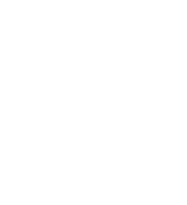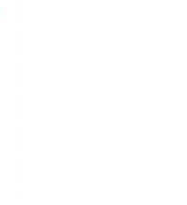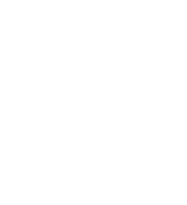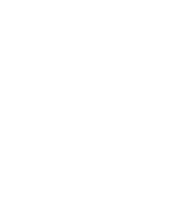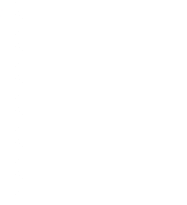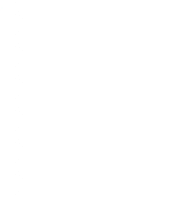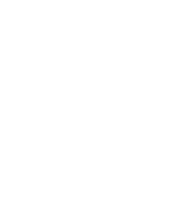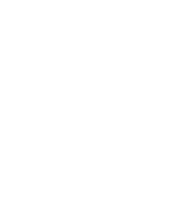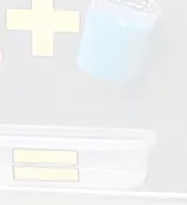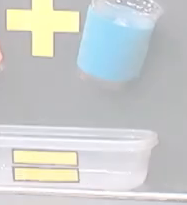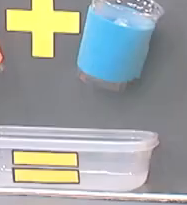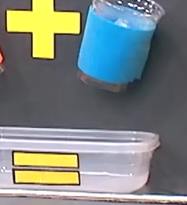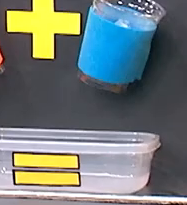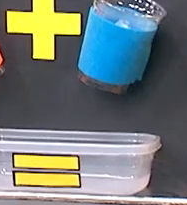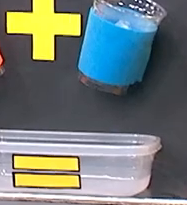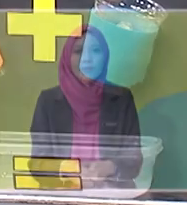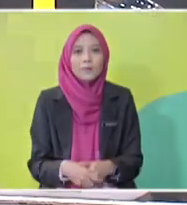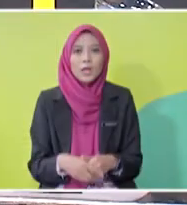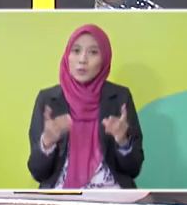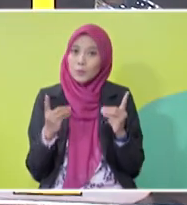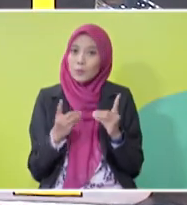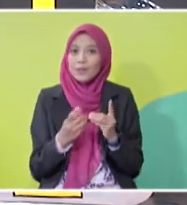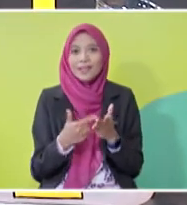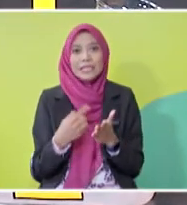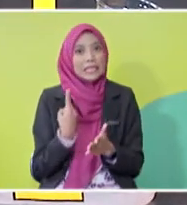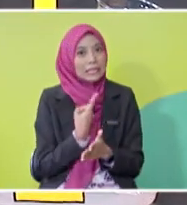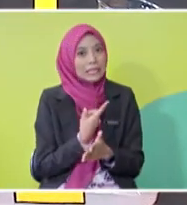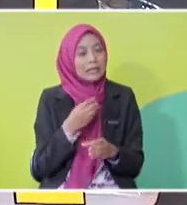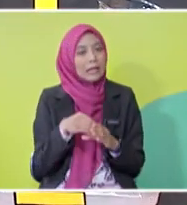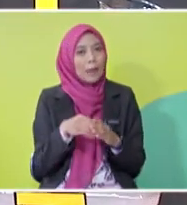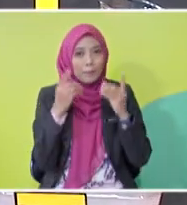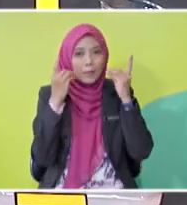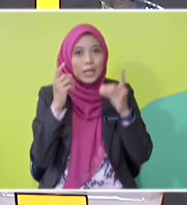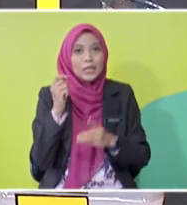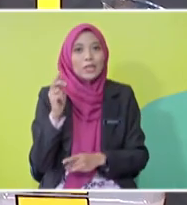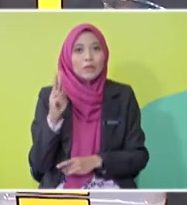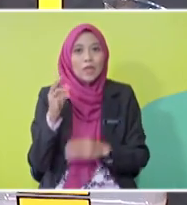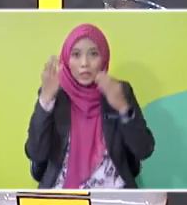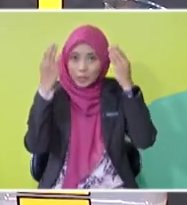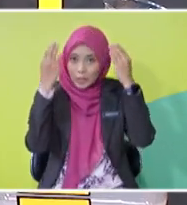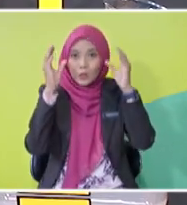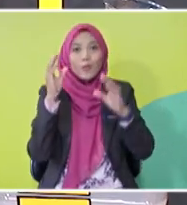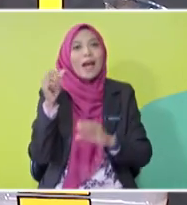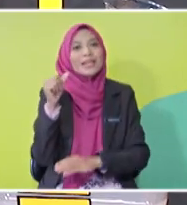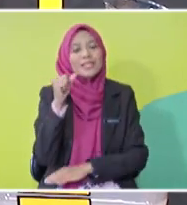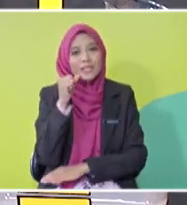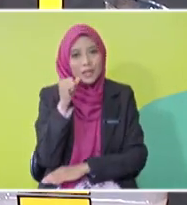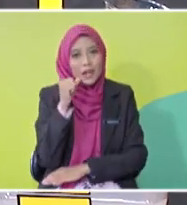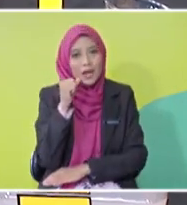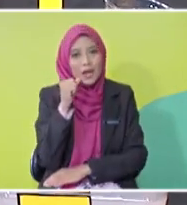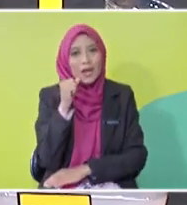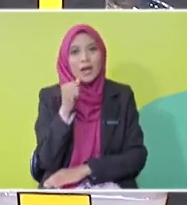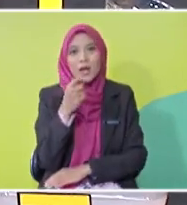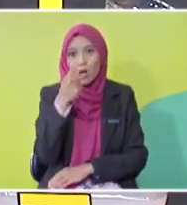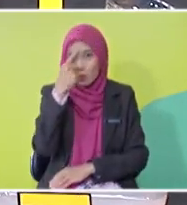TVN bertemu kembali kita dalam Didik TV KPM bersama dengan slot